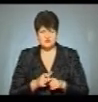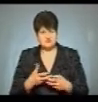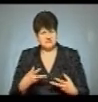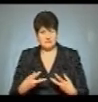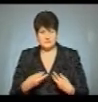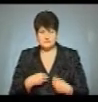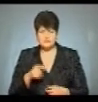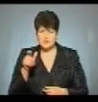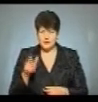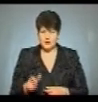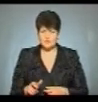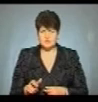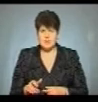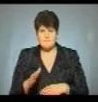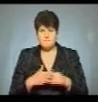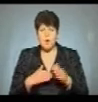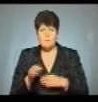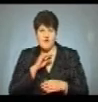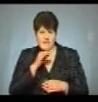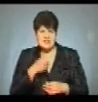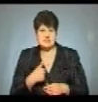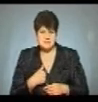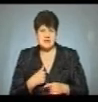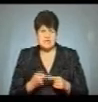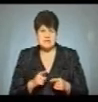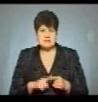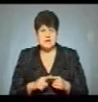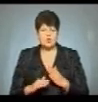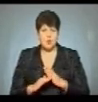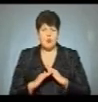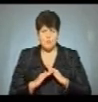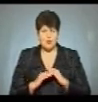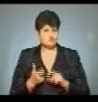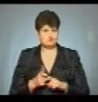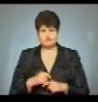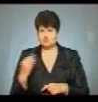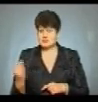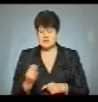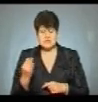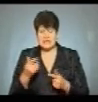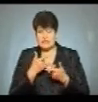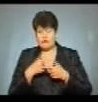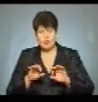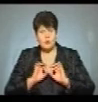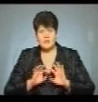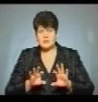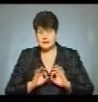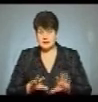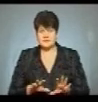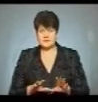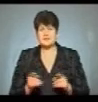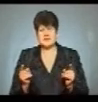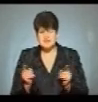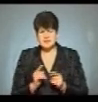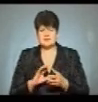взагалі, та й ну, по професії мені це допоможе. Дуже цікаво, дуже інформативно, хоча ну, стислий